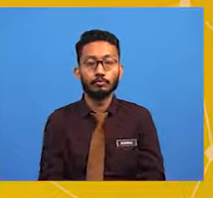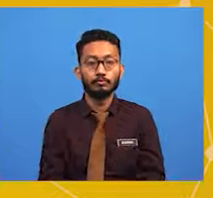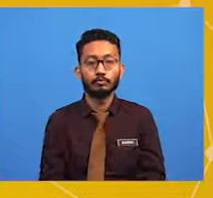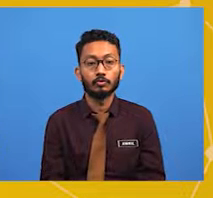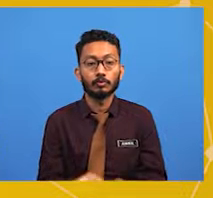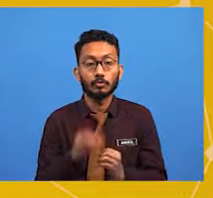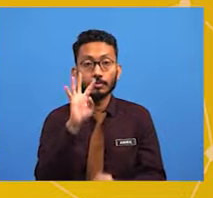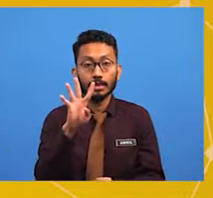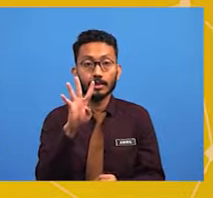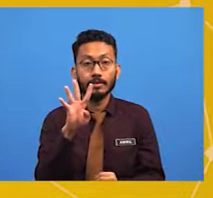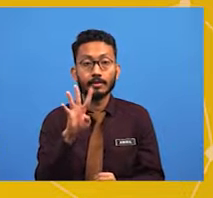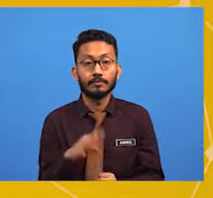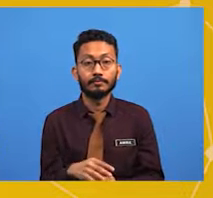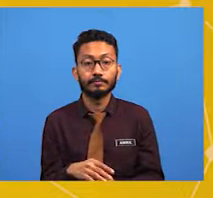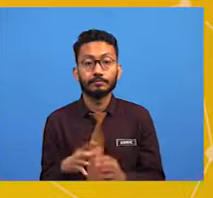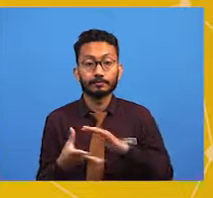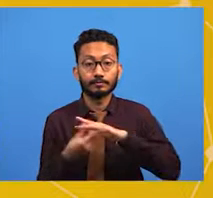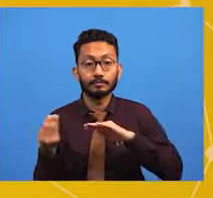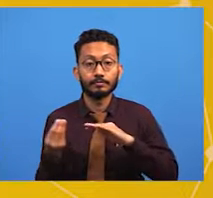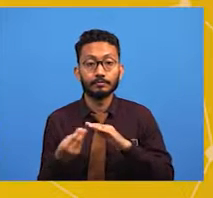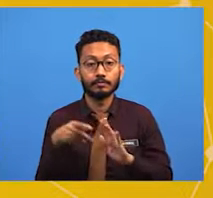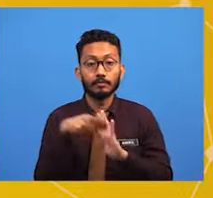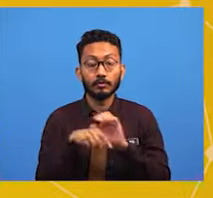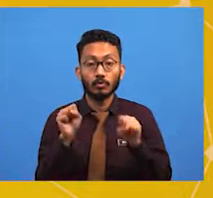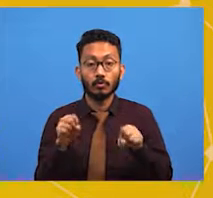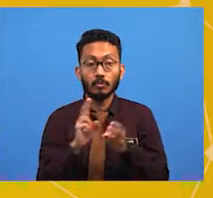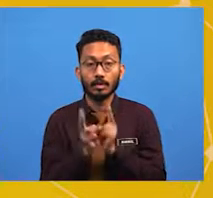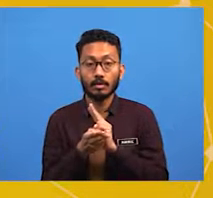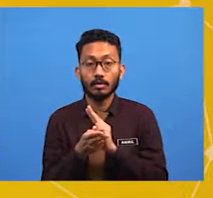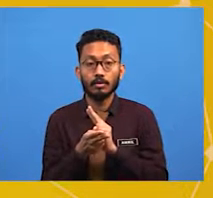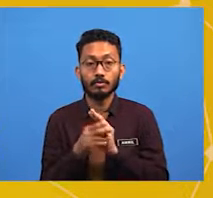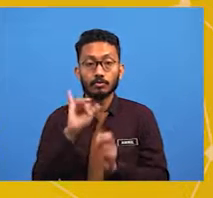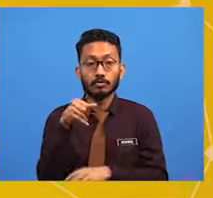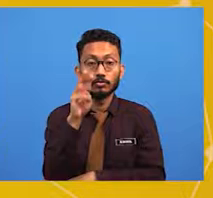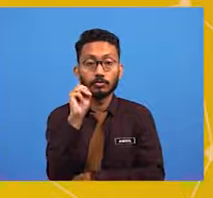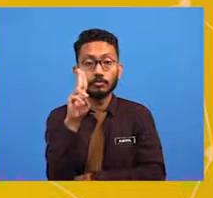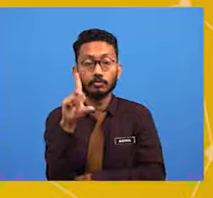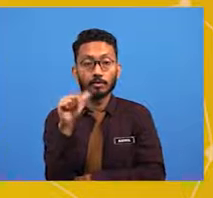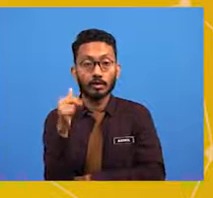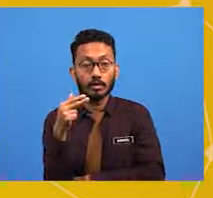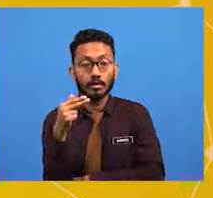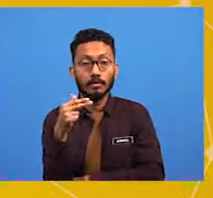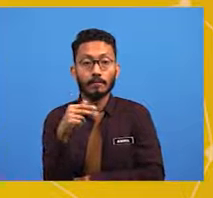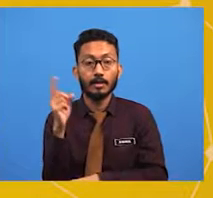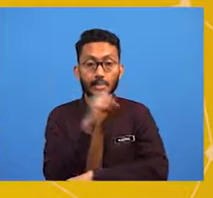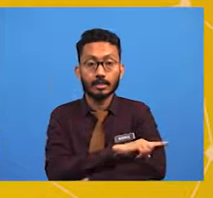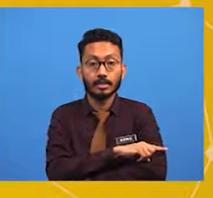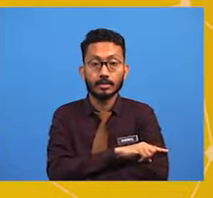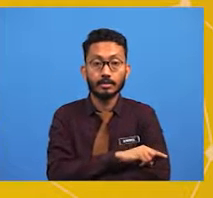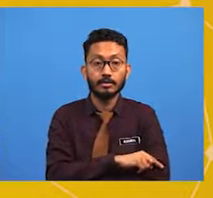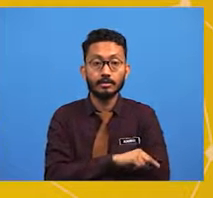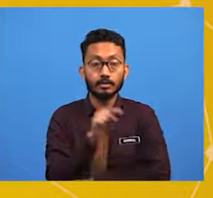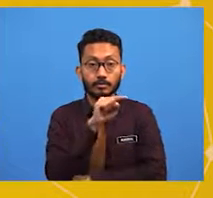Keempat, cetak pemboleh ubah jumlah garis bawah hari garis